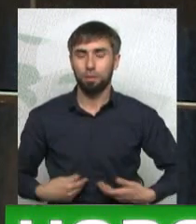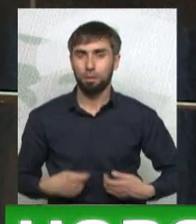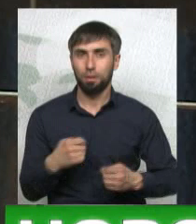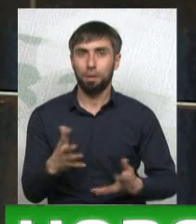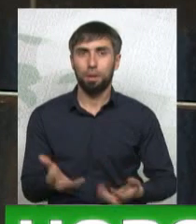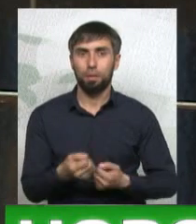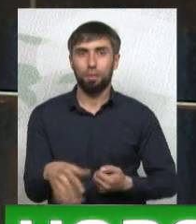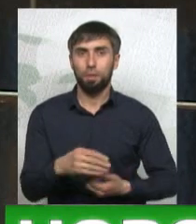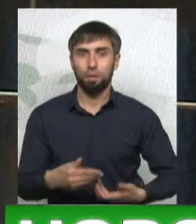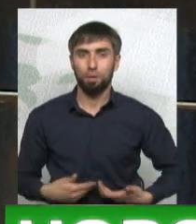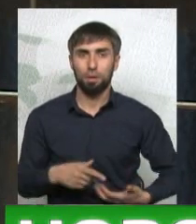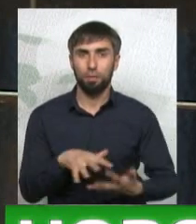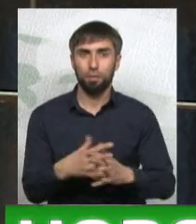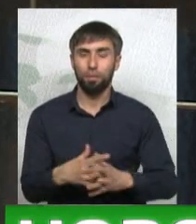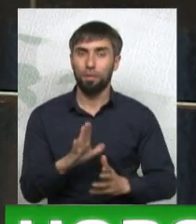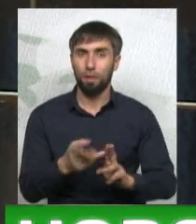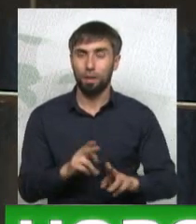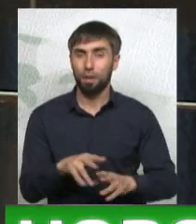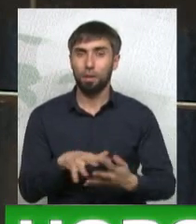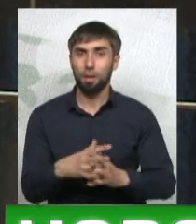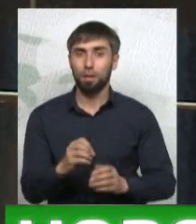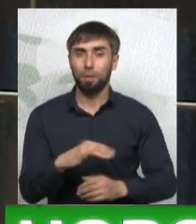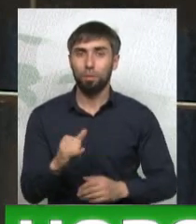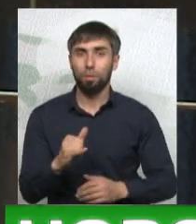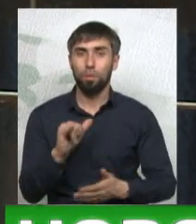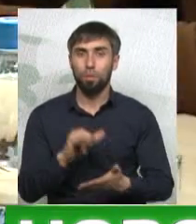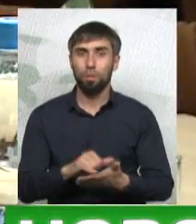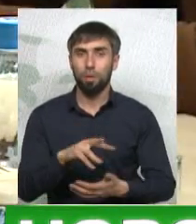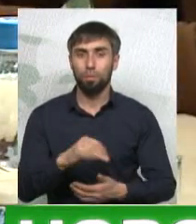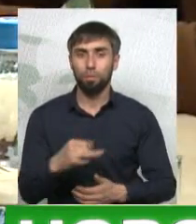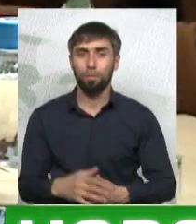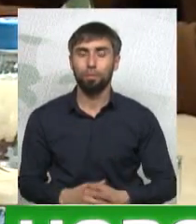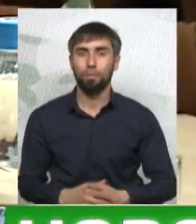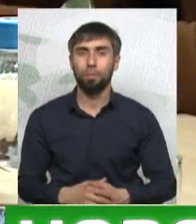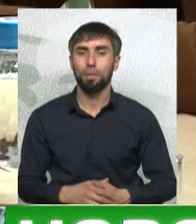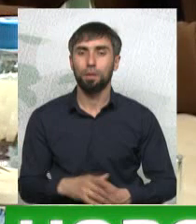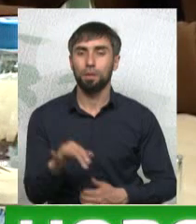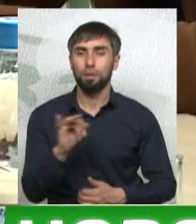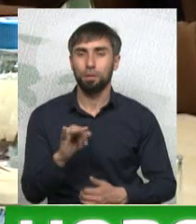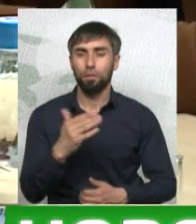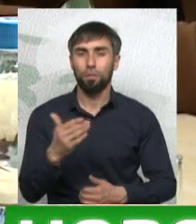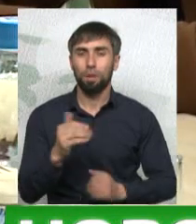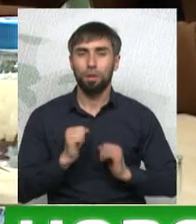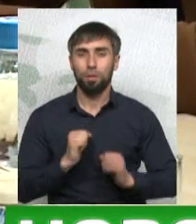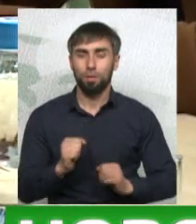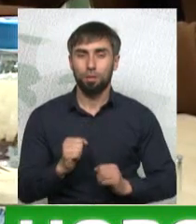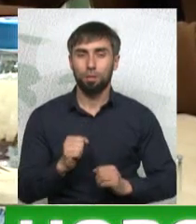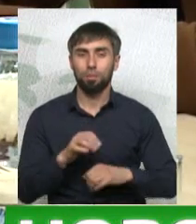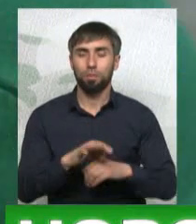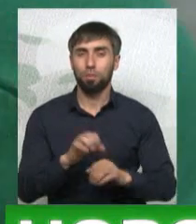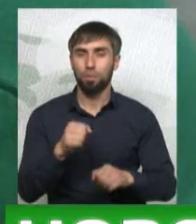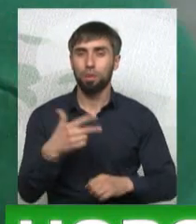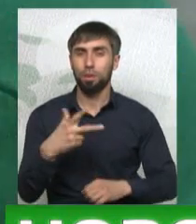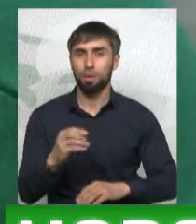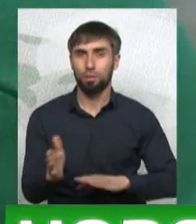всех жителей этой деревни. В этой деревне ему поставлен музей. С того героического подвига и трагического дня прошло